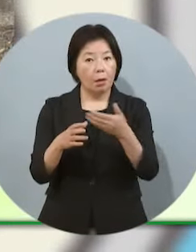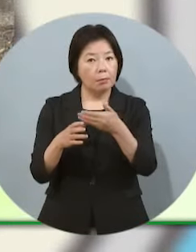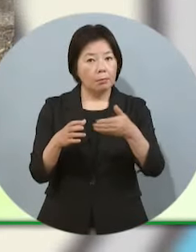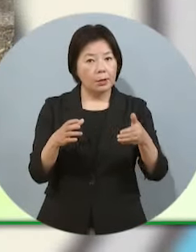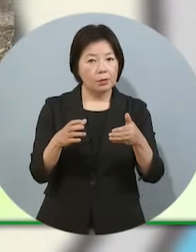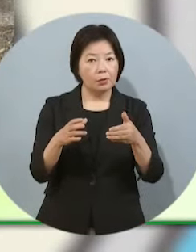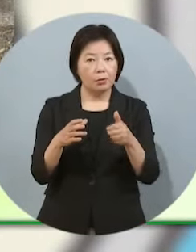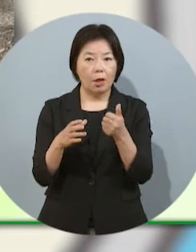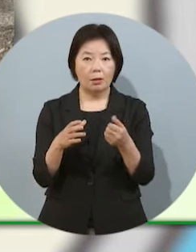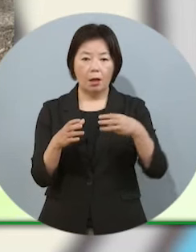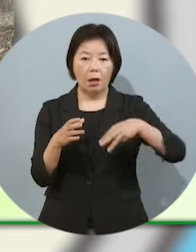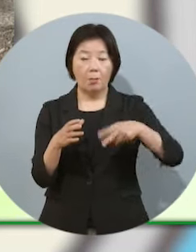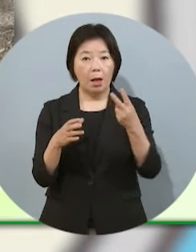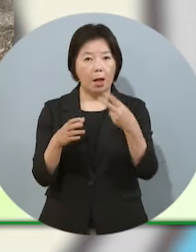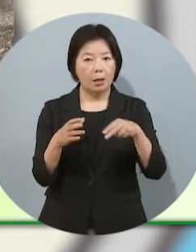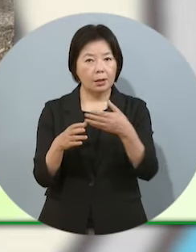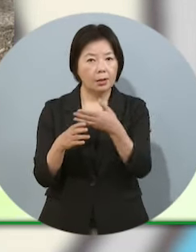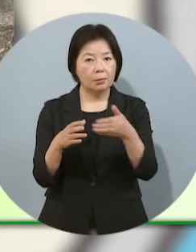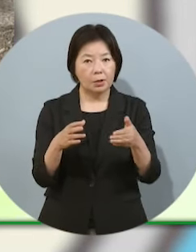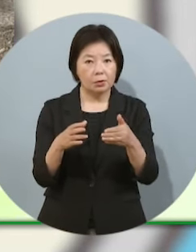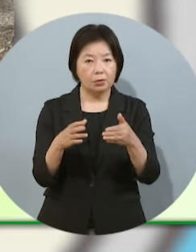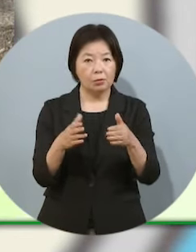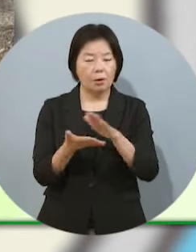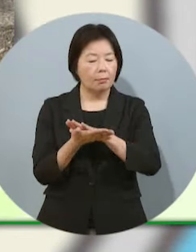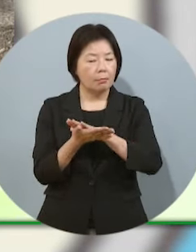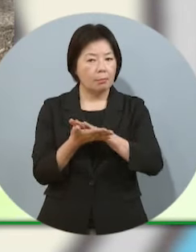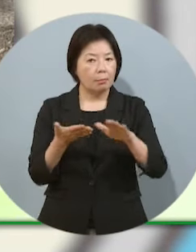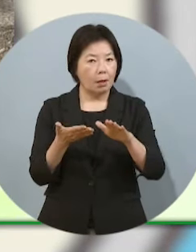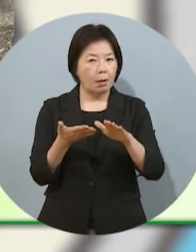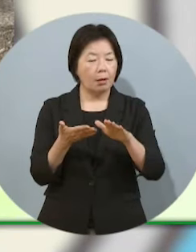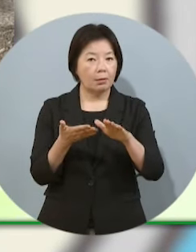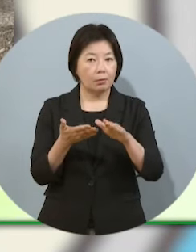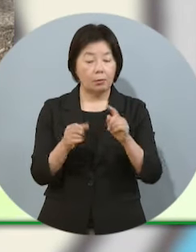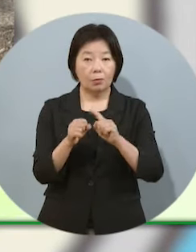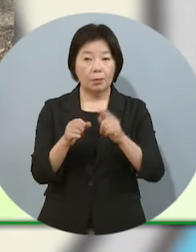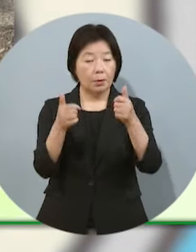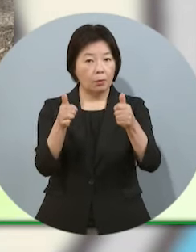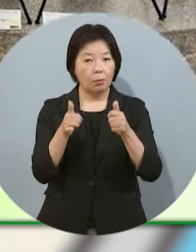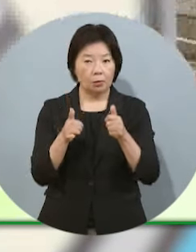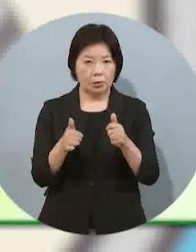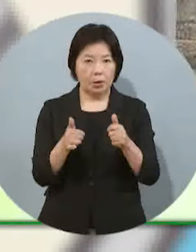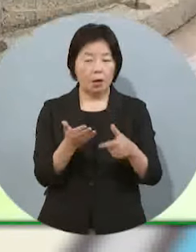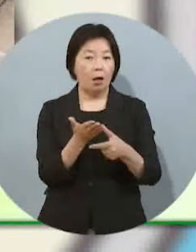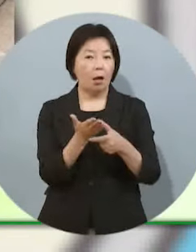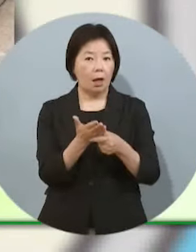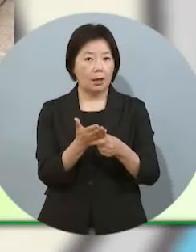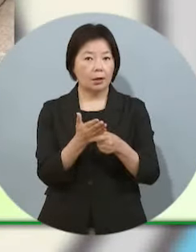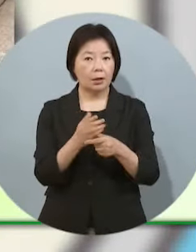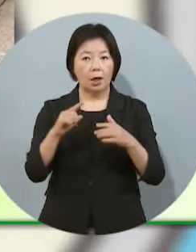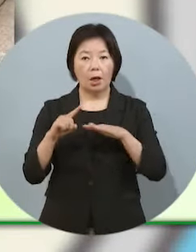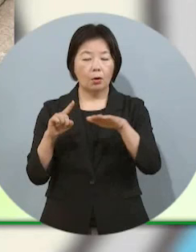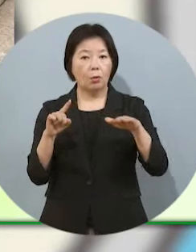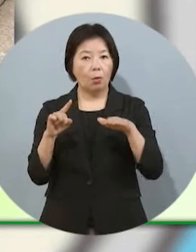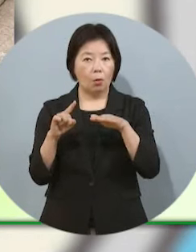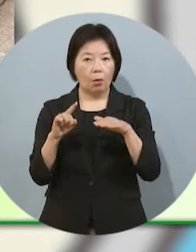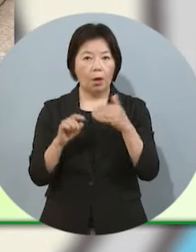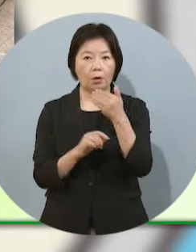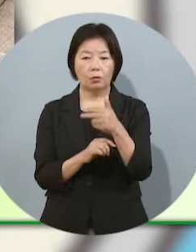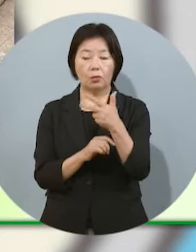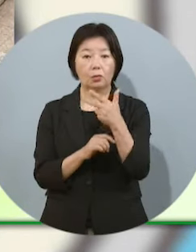すよう呼びかけるポスターを都内主要駅の構内や公園、区市町村